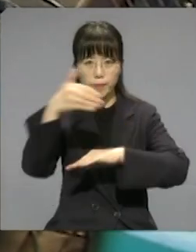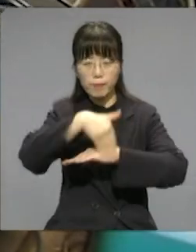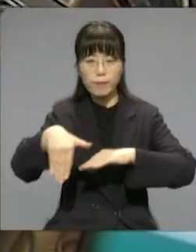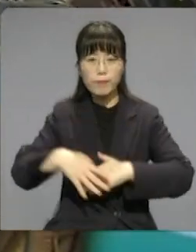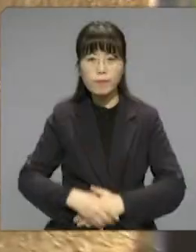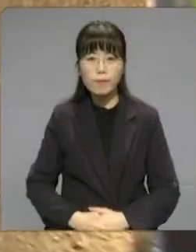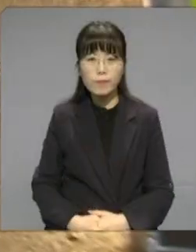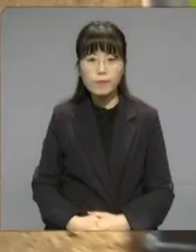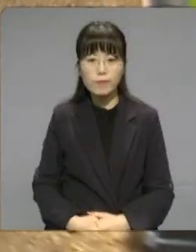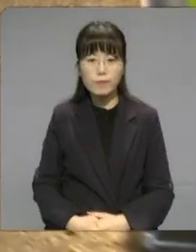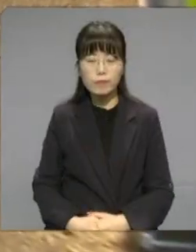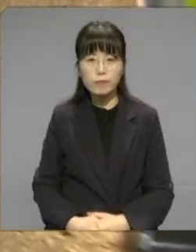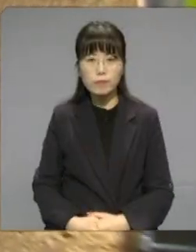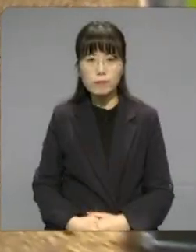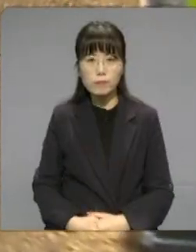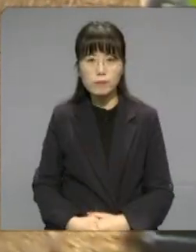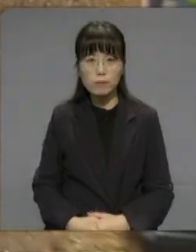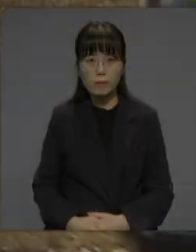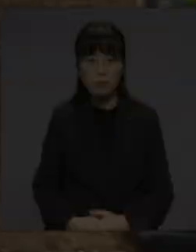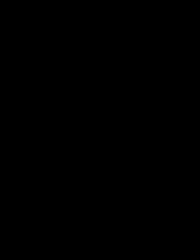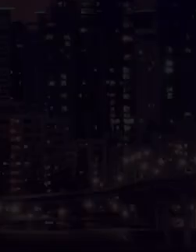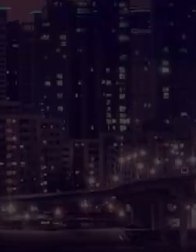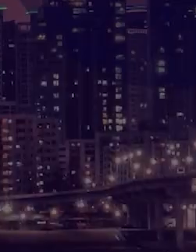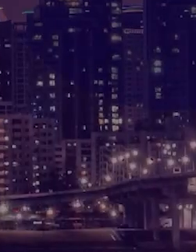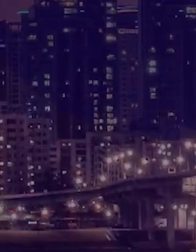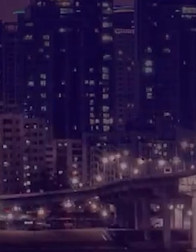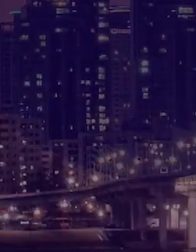OBS 뉴스 신입니다